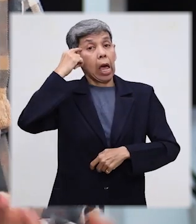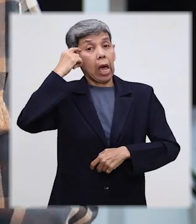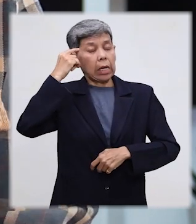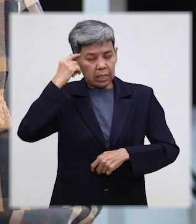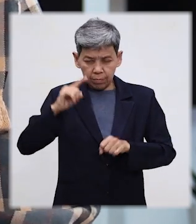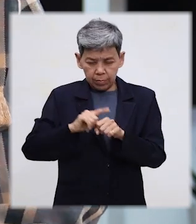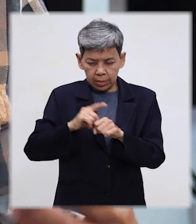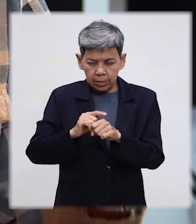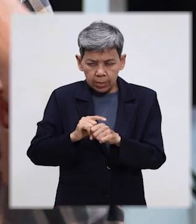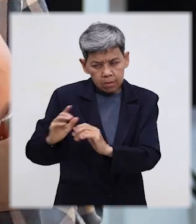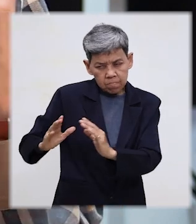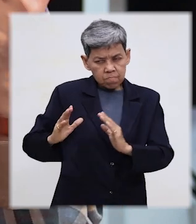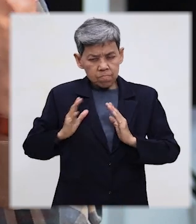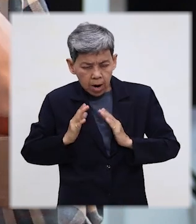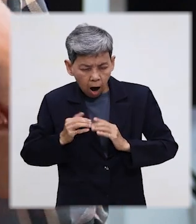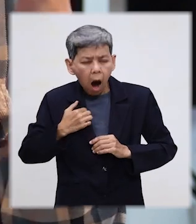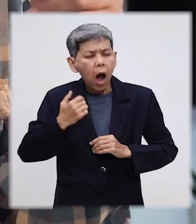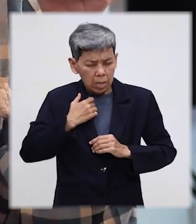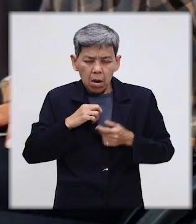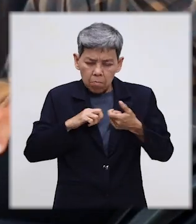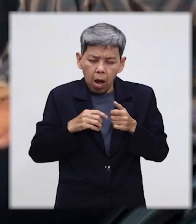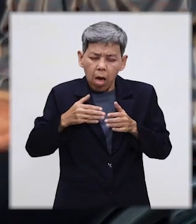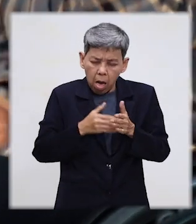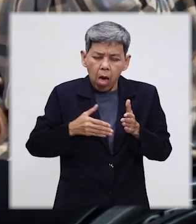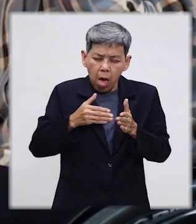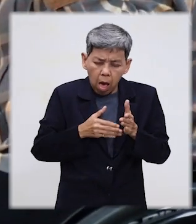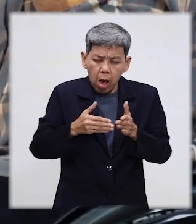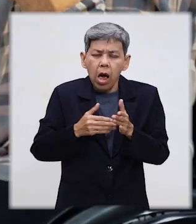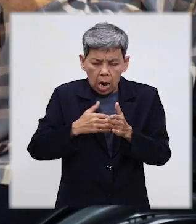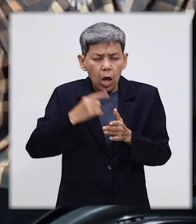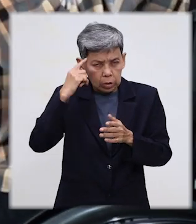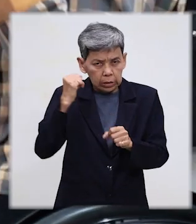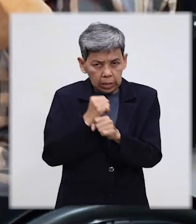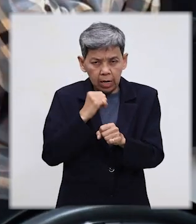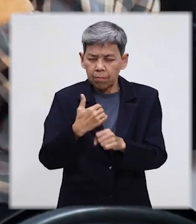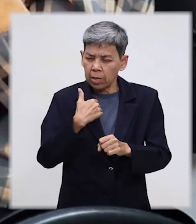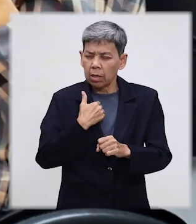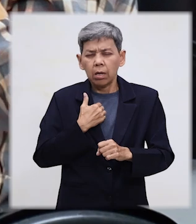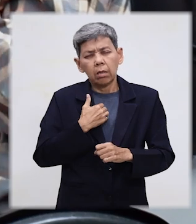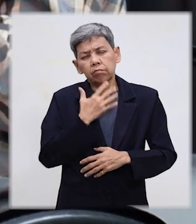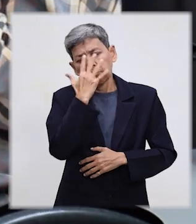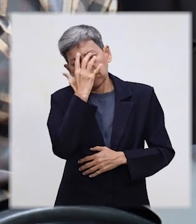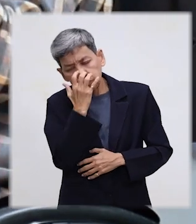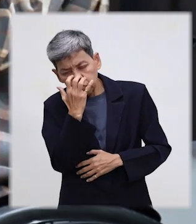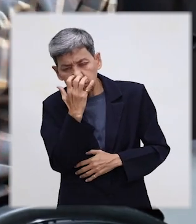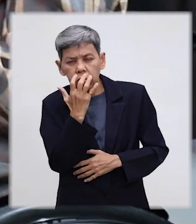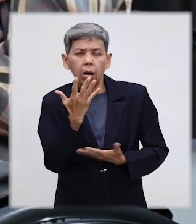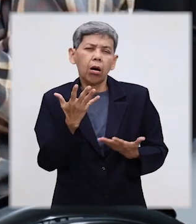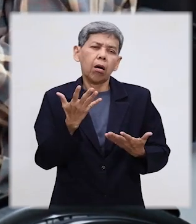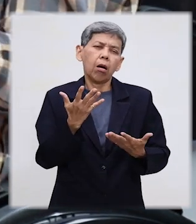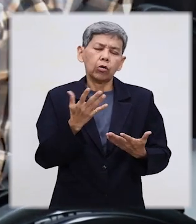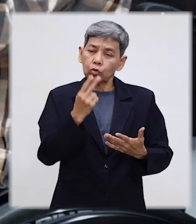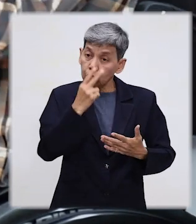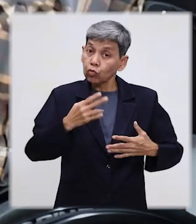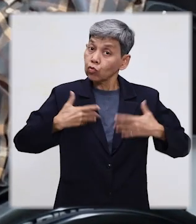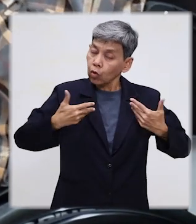คิดเหมือนเป็นผู้กำกับอ่ะผู้กำกับหนังอ่ะว่าเออทำให้มันก็ต้องมีทุกข์มีสุข ครับ หนังเรื่องนั้นมันถึงจะส